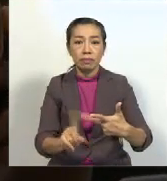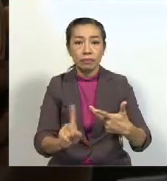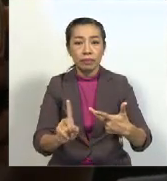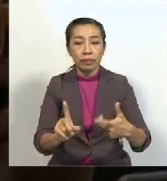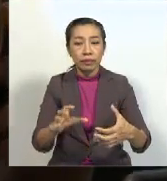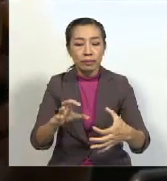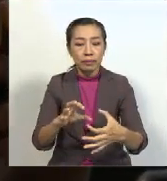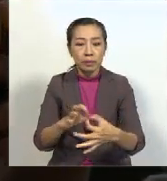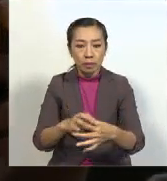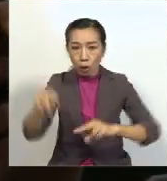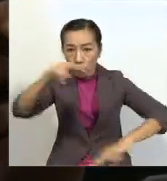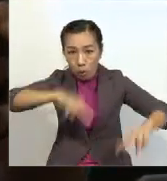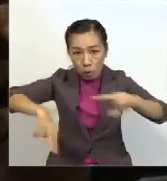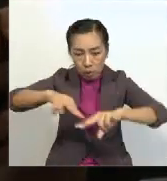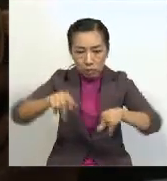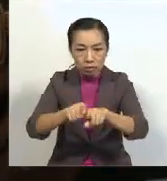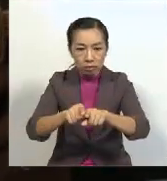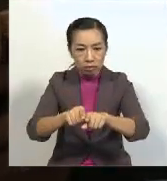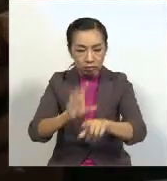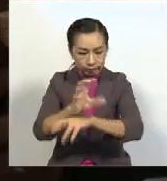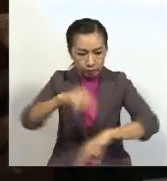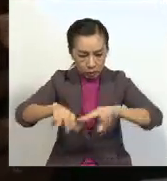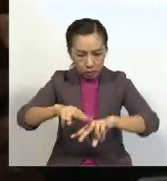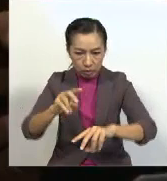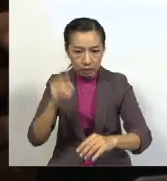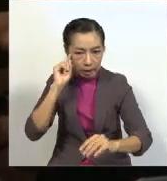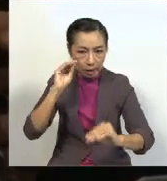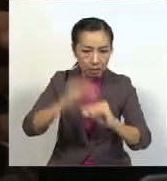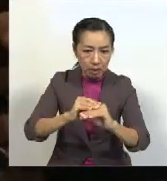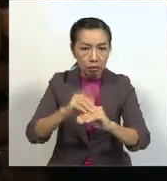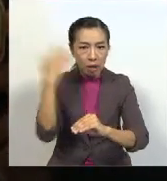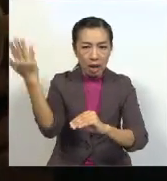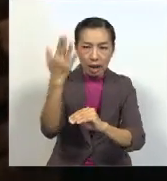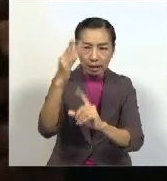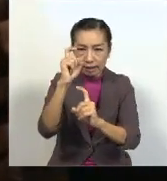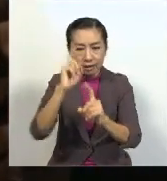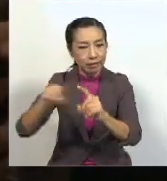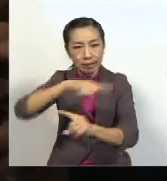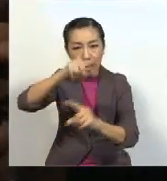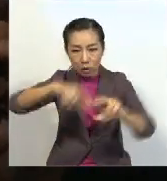การในการที่จะควบคุมนะครับแล้วก็เพิ่มประสิทธิภาพในการควบคุมมลพิษที่เกิดขึ้น